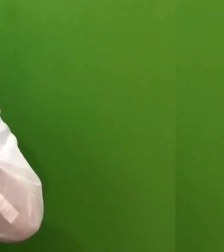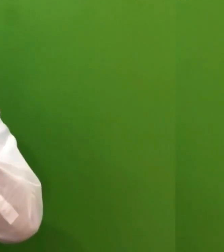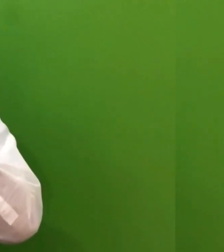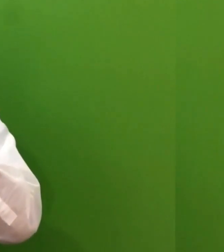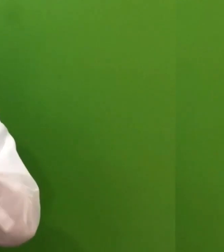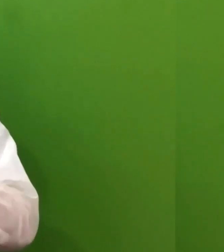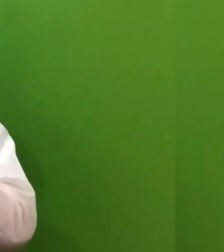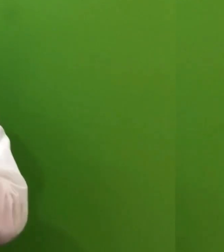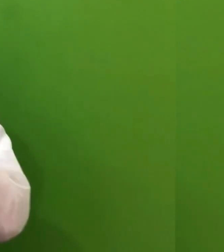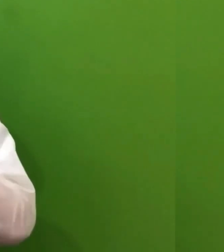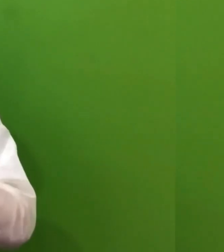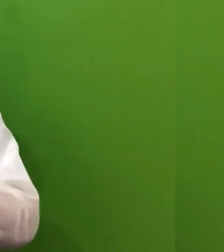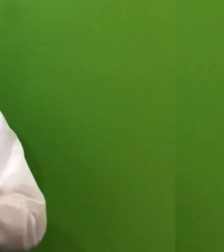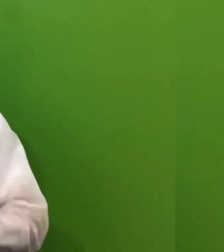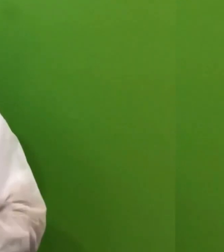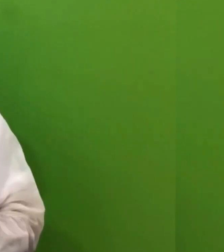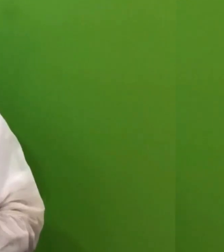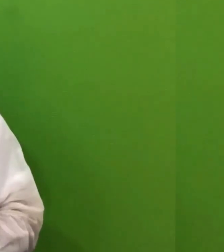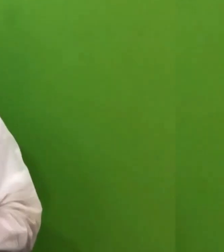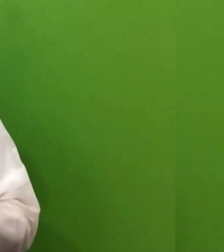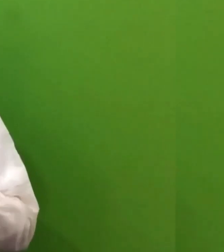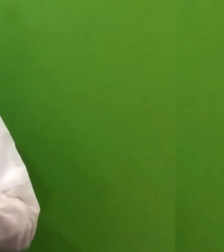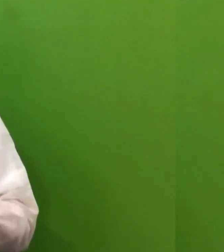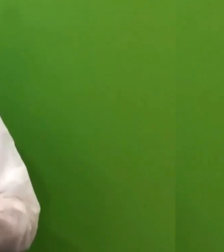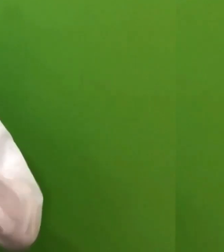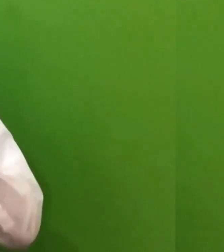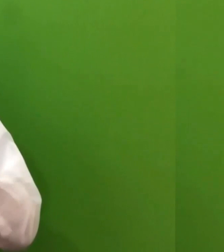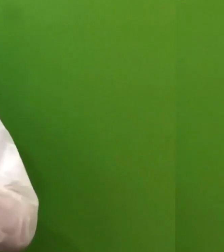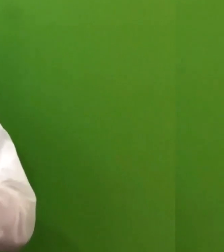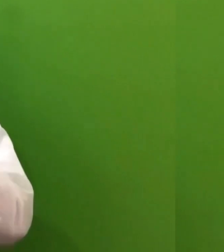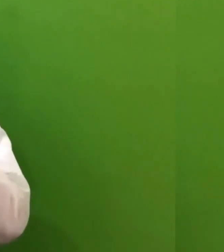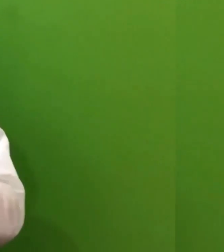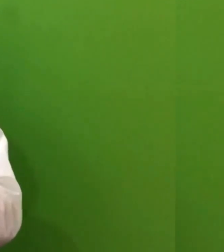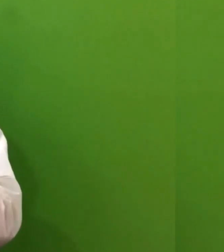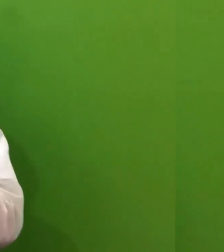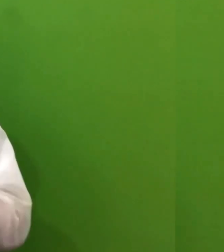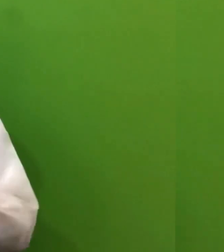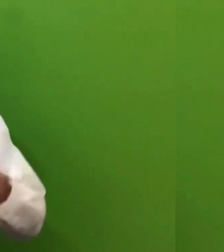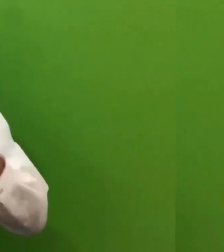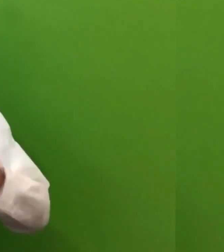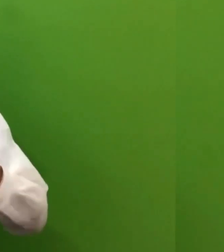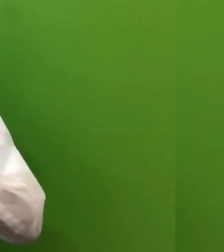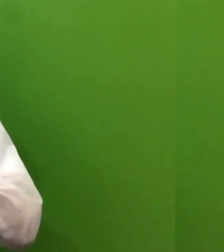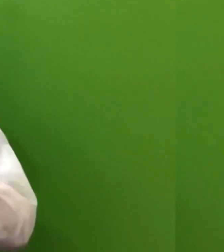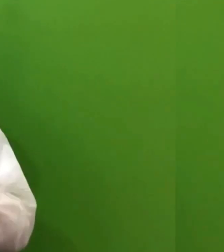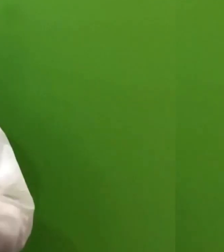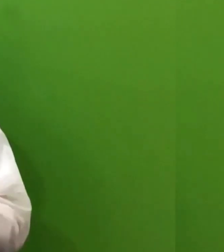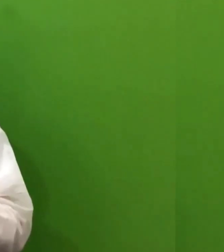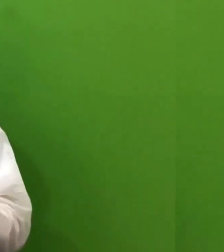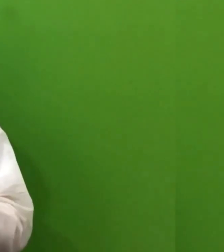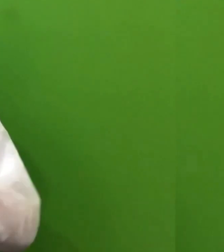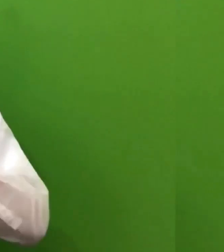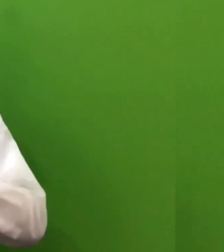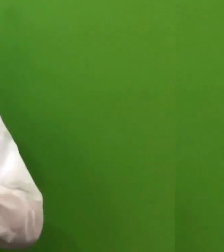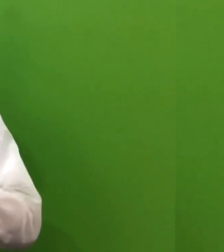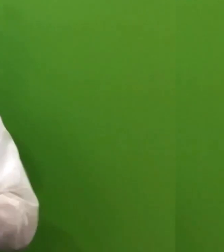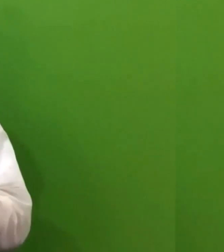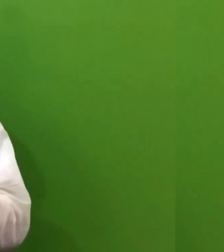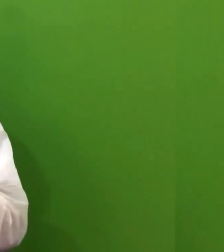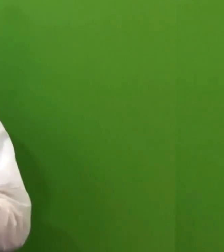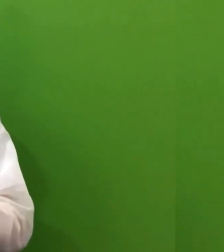1장 27절 하나님의 자녀로서 그 모든 축복을 기도 속에서 누리게 하여